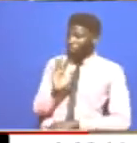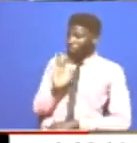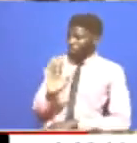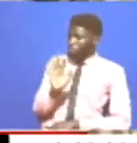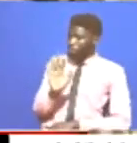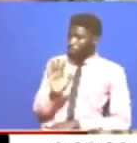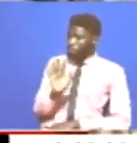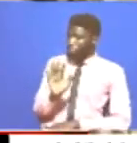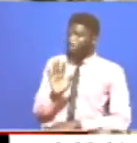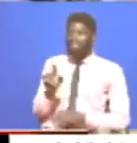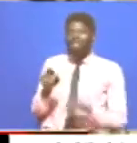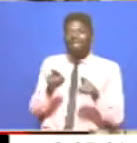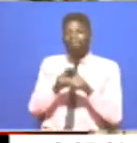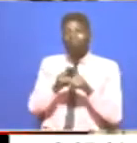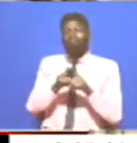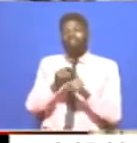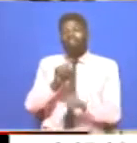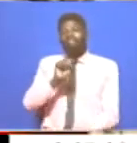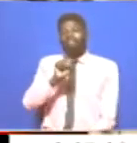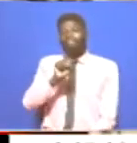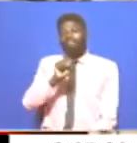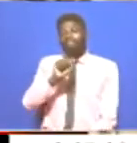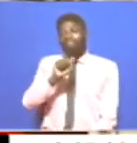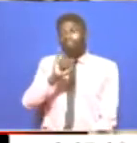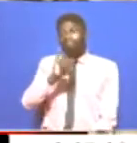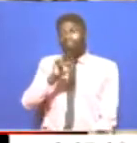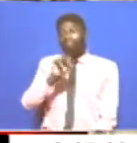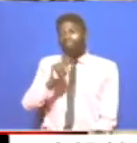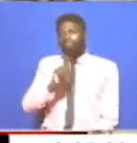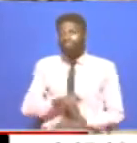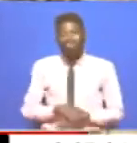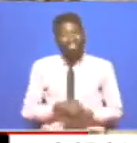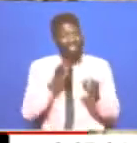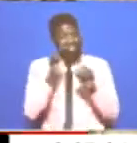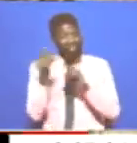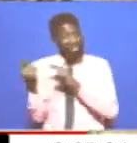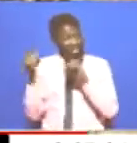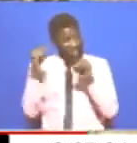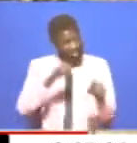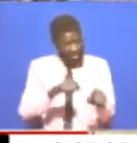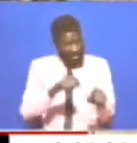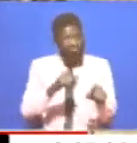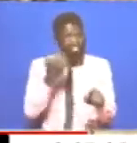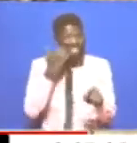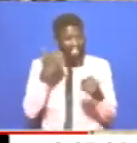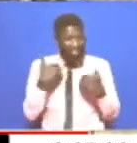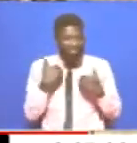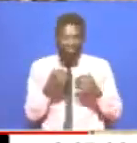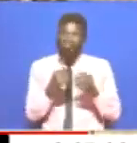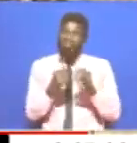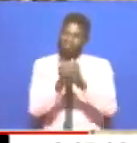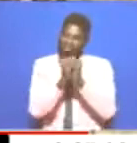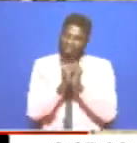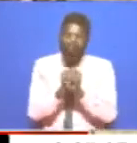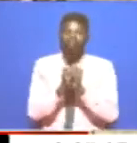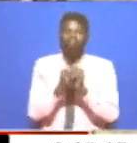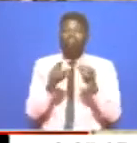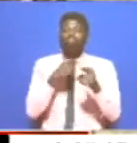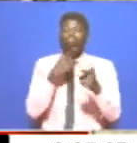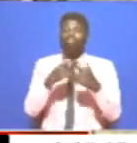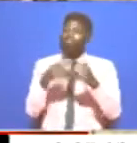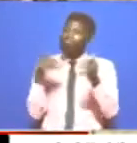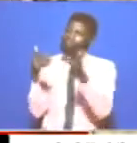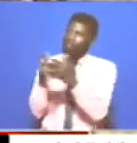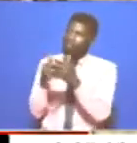naita saints. Kama ugonjwa unakuja, tuombe hapa hiyo ugonjwa isingie. Maana sisi tuko kwa upepo. Sisi tunakuja kwa